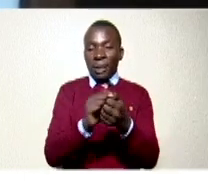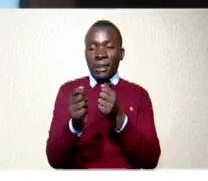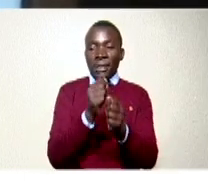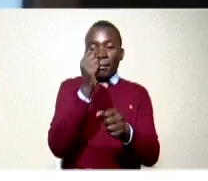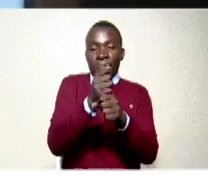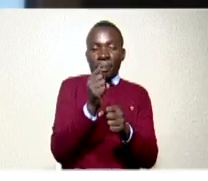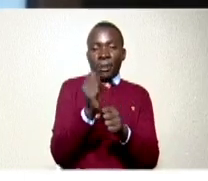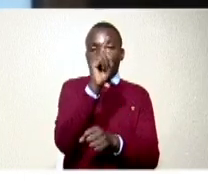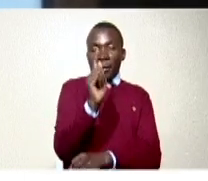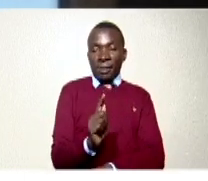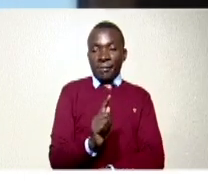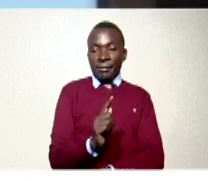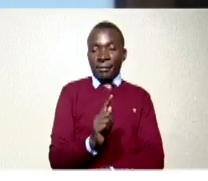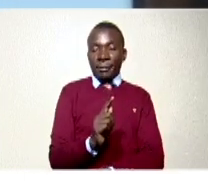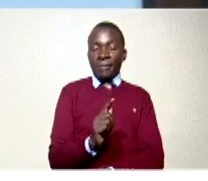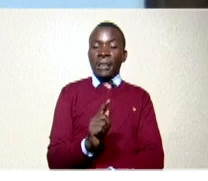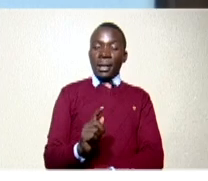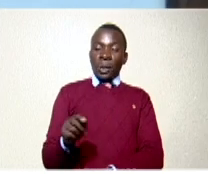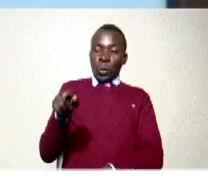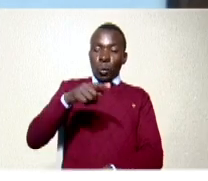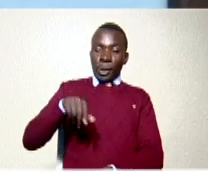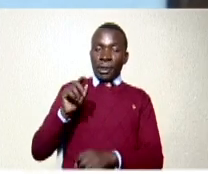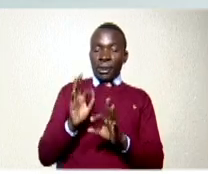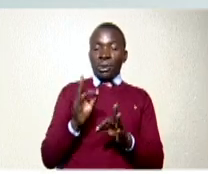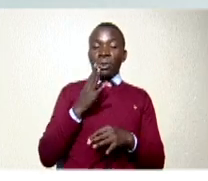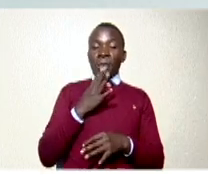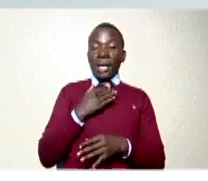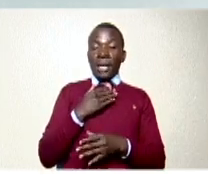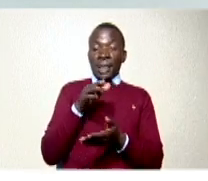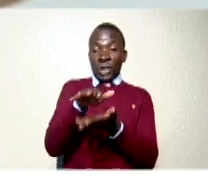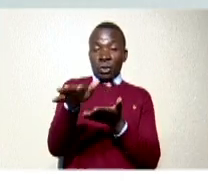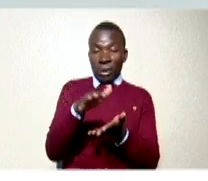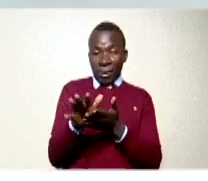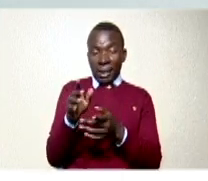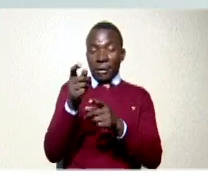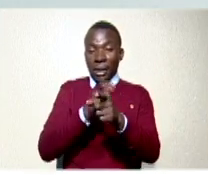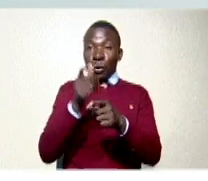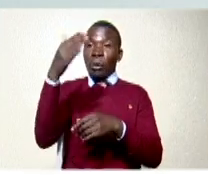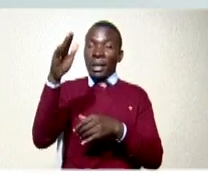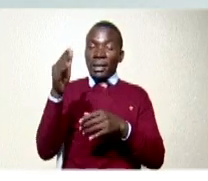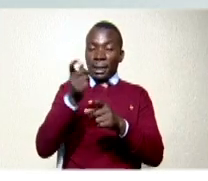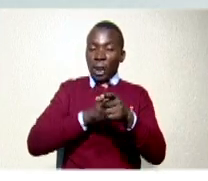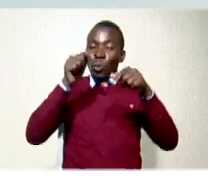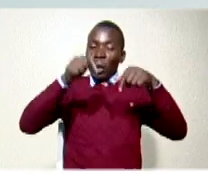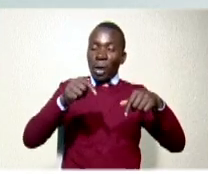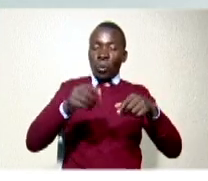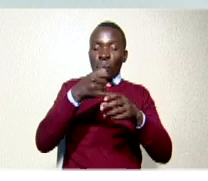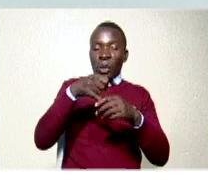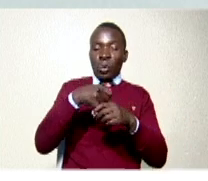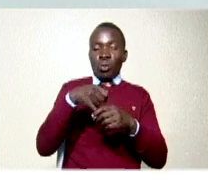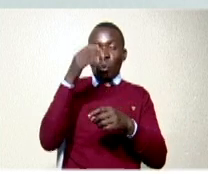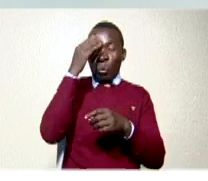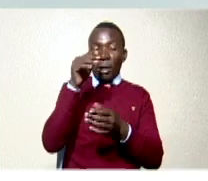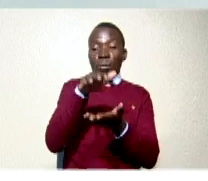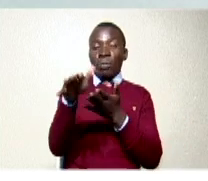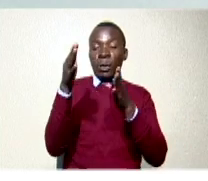icyo dushaka ni ishoramari ibyo dukora byose nk'u Rwanda ni ukureshya ishoramari ryaturuka hanze ryaturuka hano ko n'uwo mushoramari wo